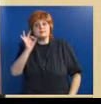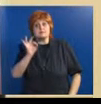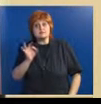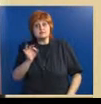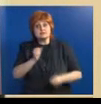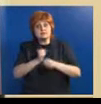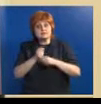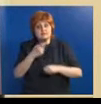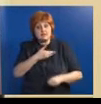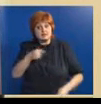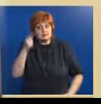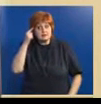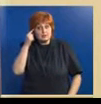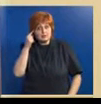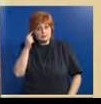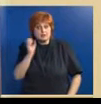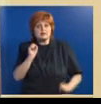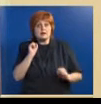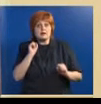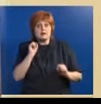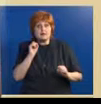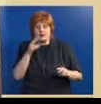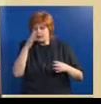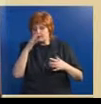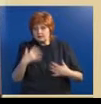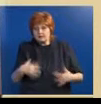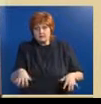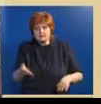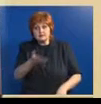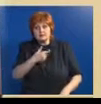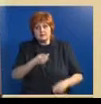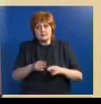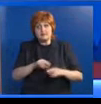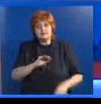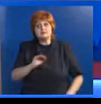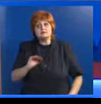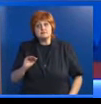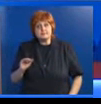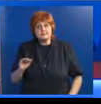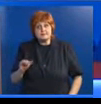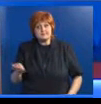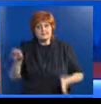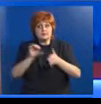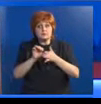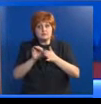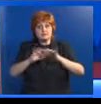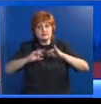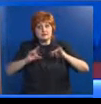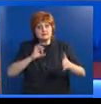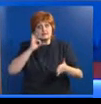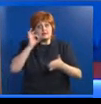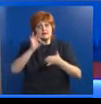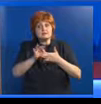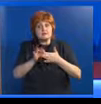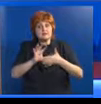заставляют нас задуматься о том, как не потерять нам с вами эти. Участники круглого стола высказались за